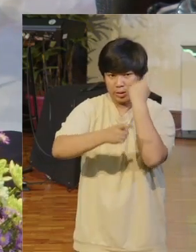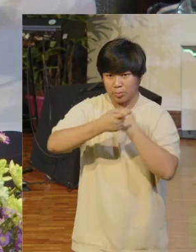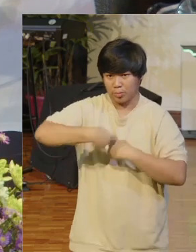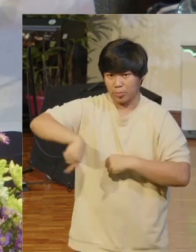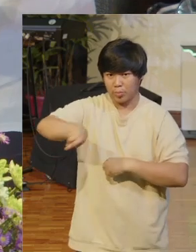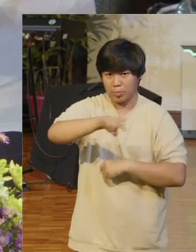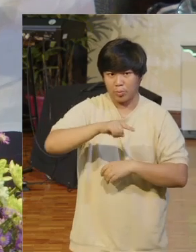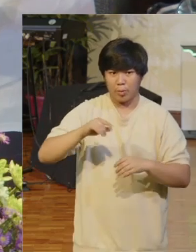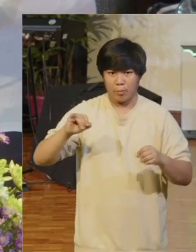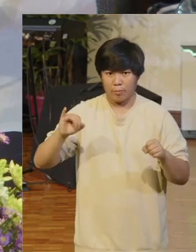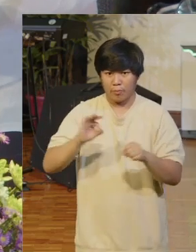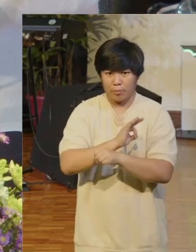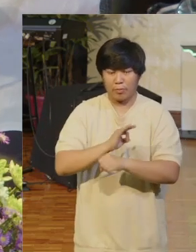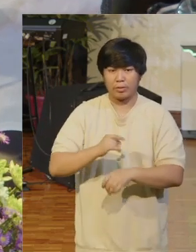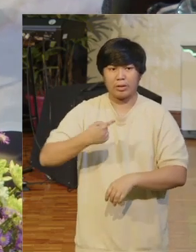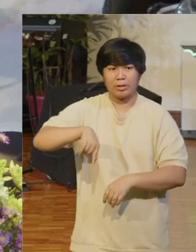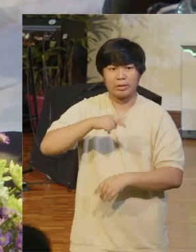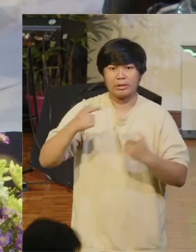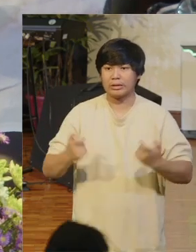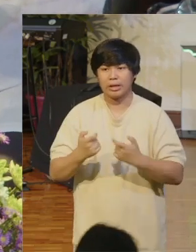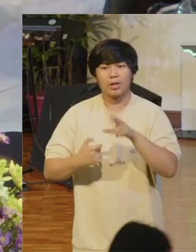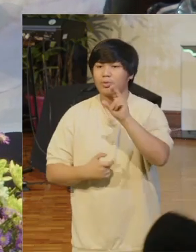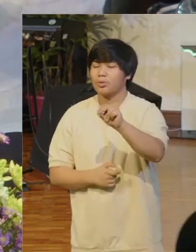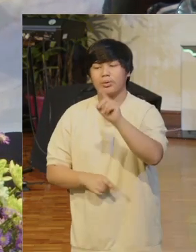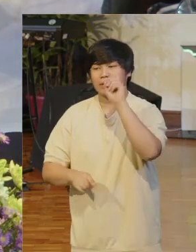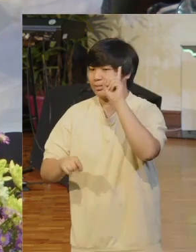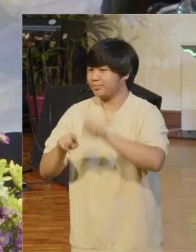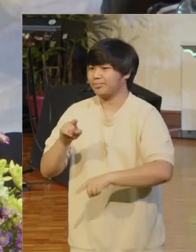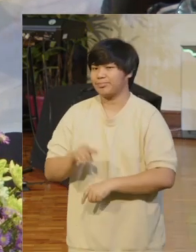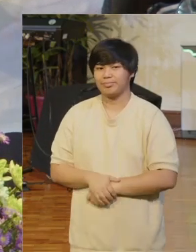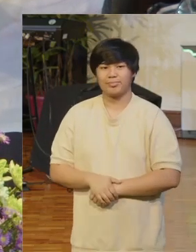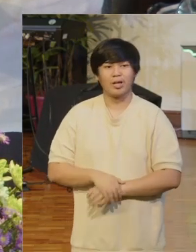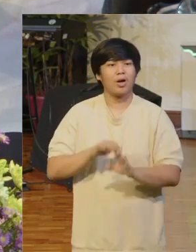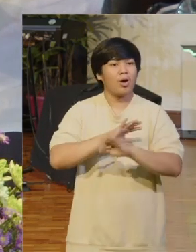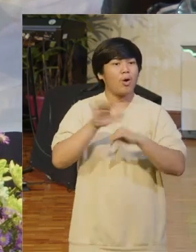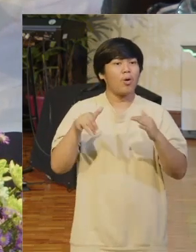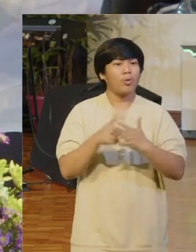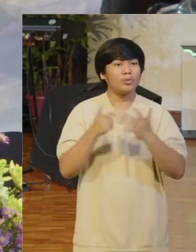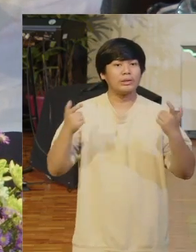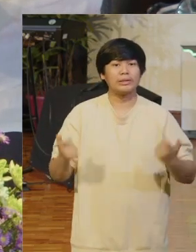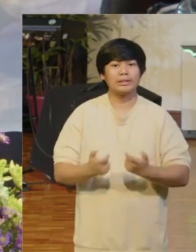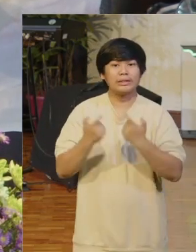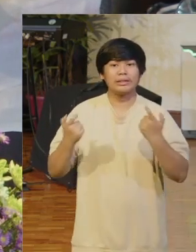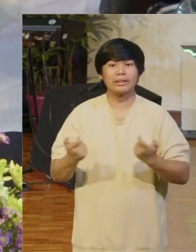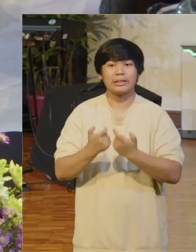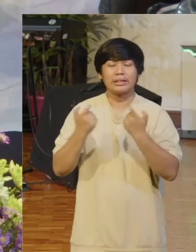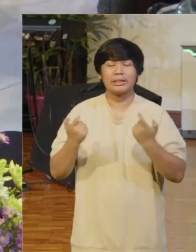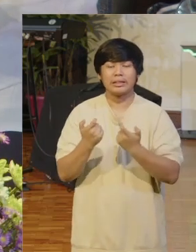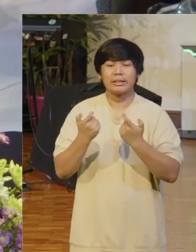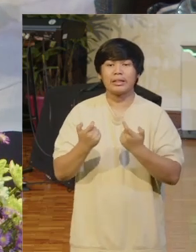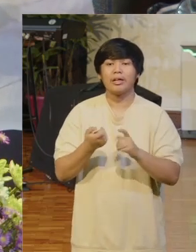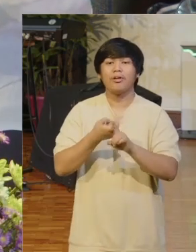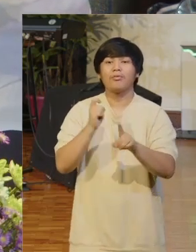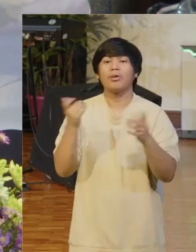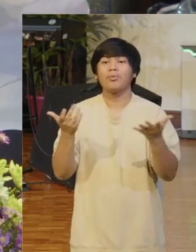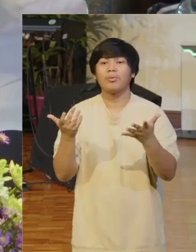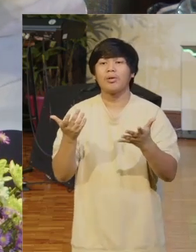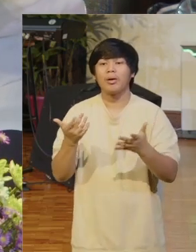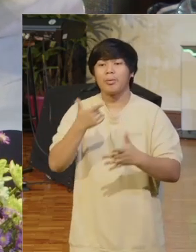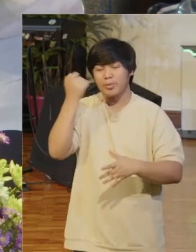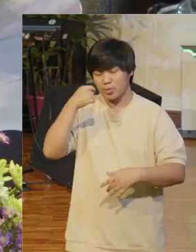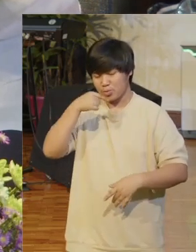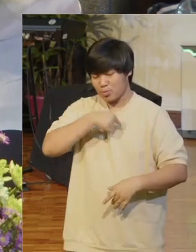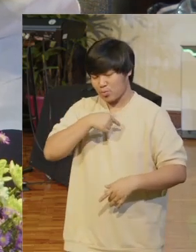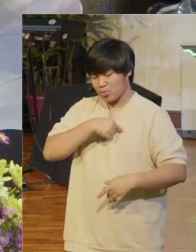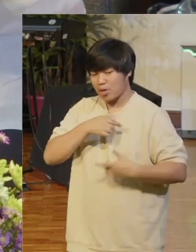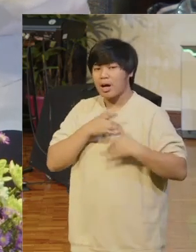puwersa magkasala sa Kanya. Sa lahat ng nagkakasala dahil talagang tinulot nila na sila